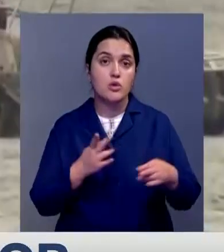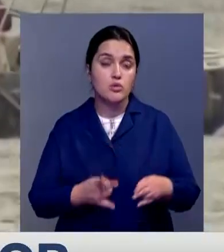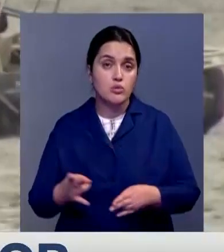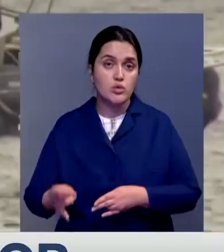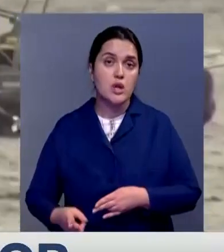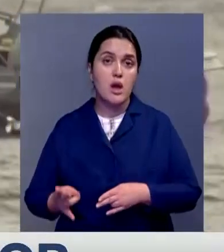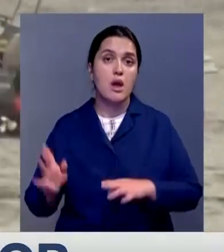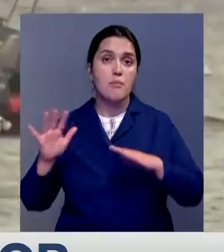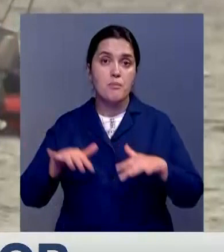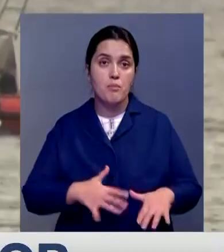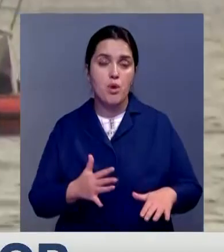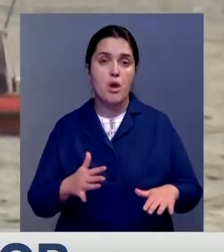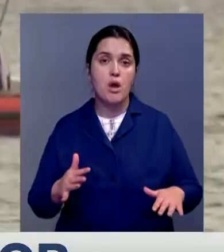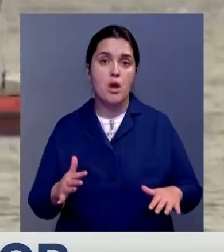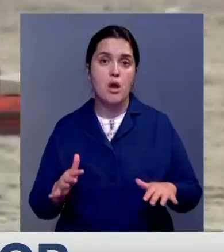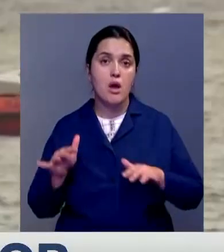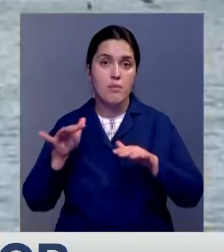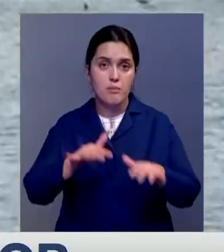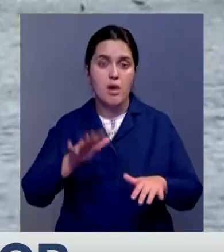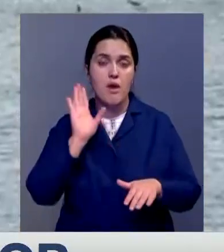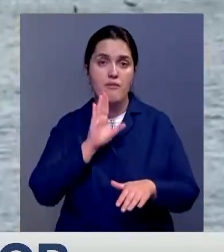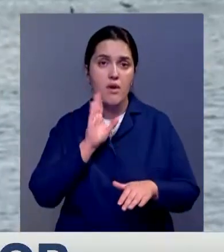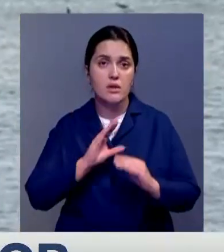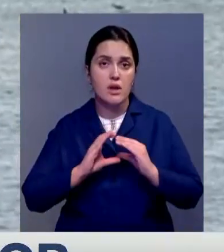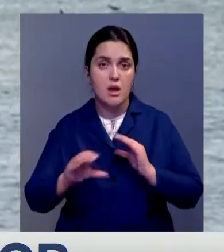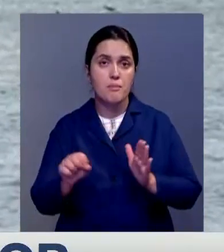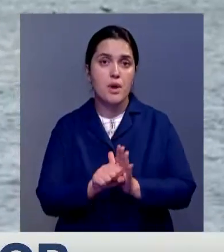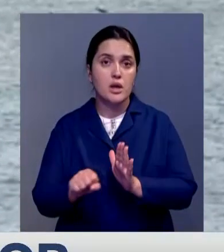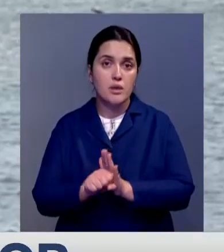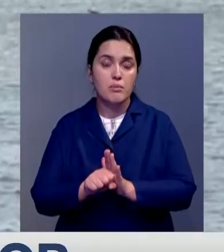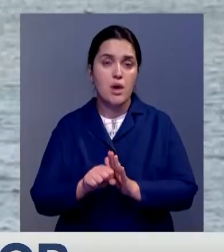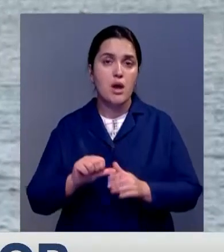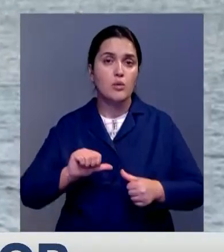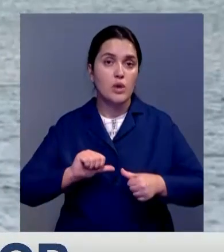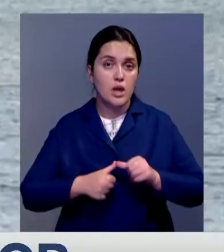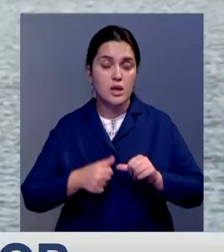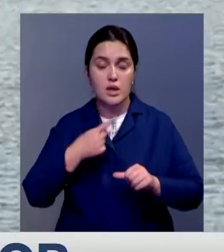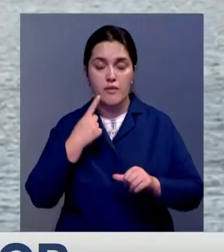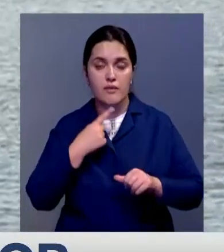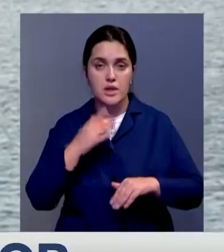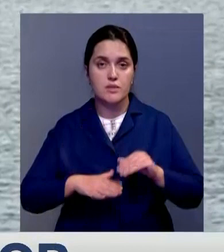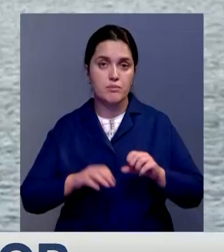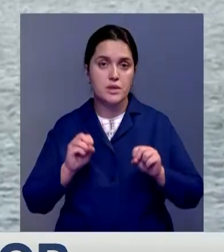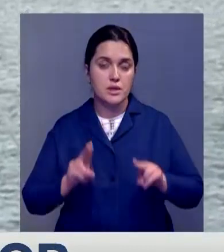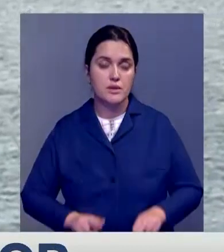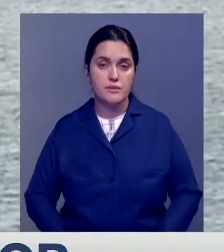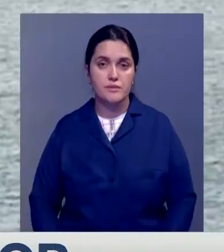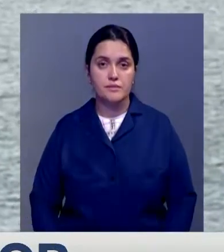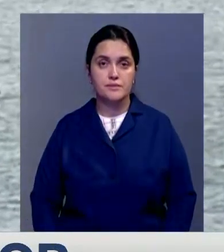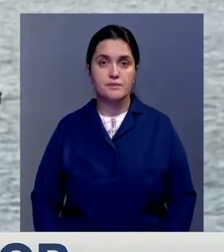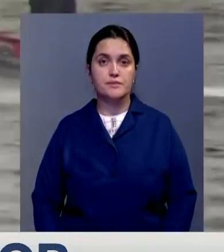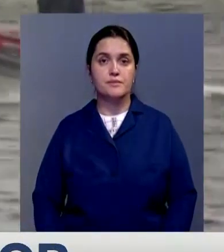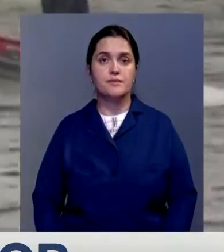морские млекопитающие стаями заплывают на мелководье и там погибают происходят довольно регулярно говорят специалисты